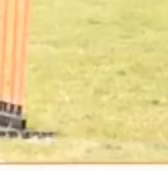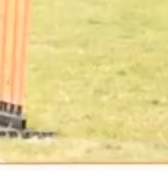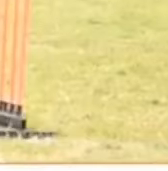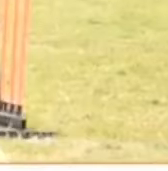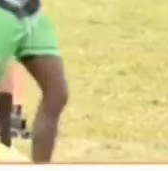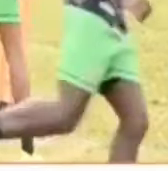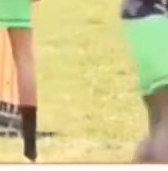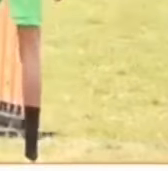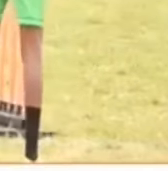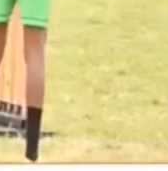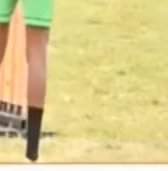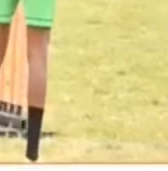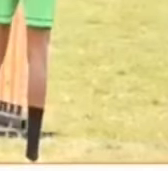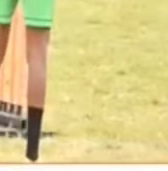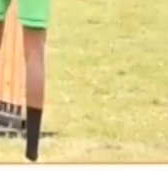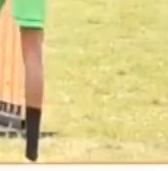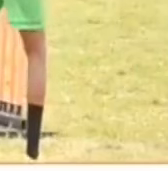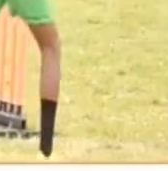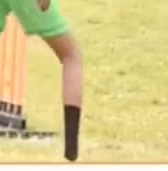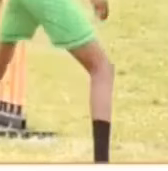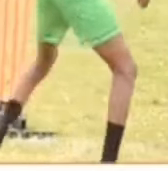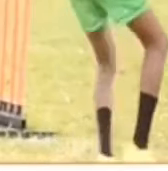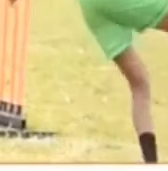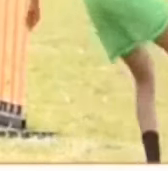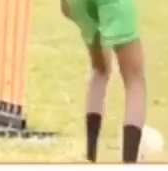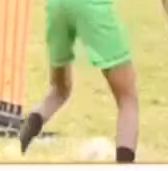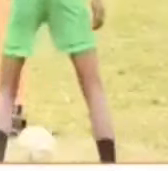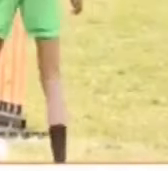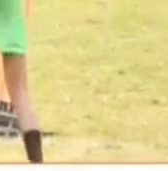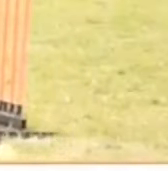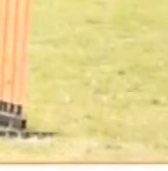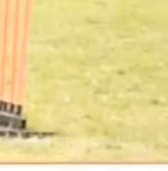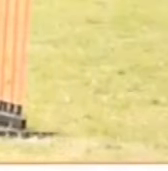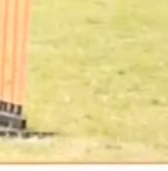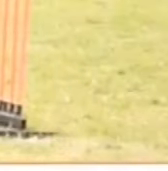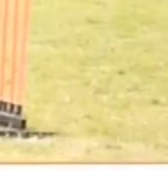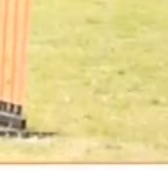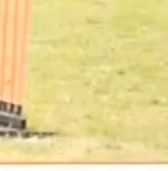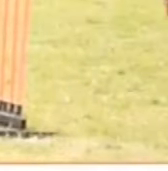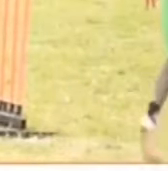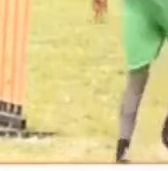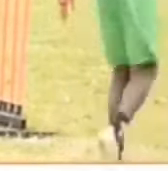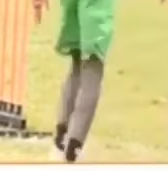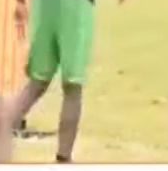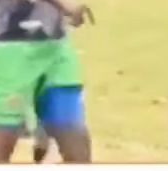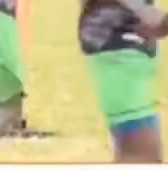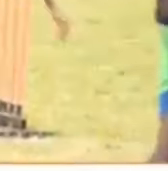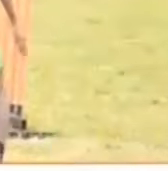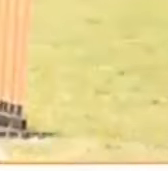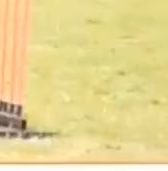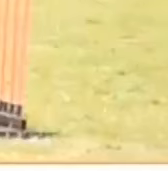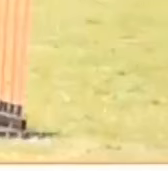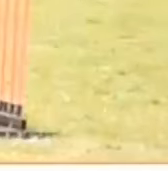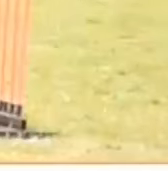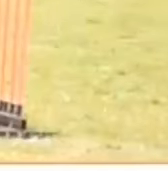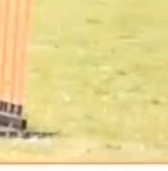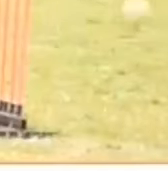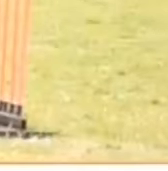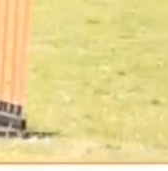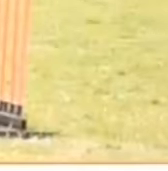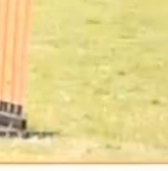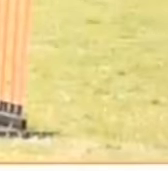KCCFC. Muzamir Mutyaba yavudde Mbale Heroes FC oluvannyuma lw'okugiyamba okwesoga liigi ya Super nga te Paul